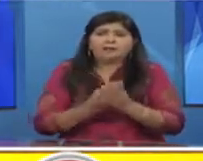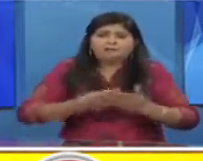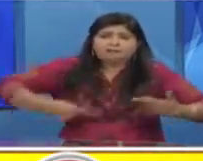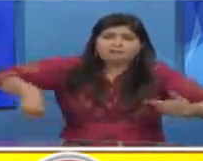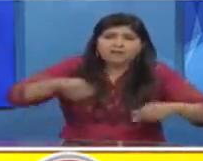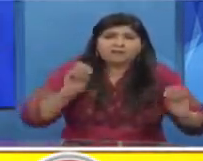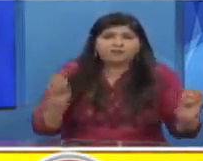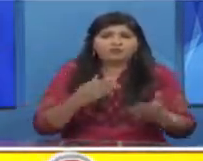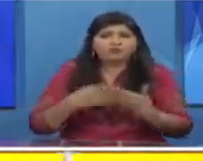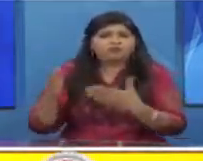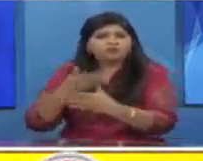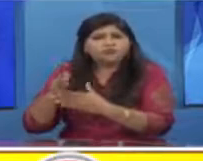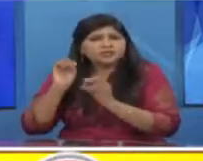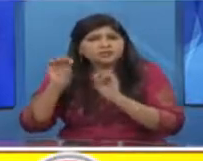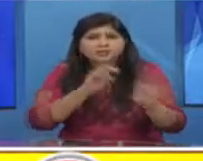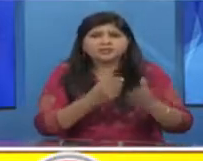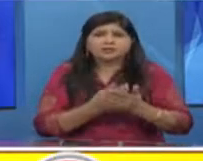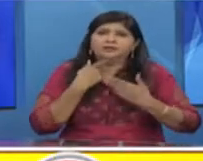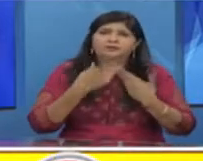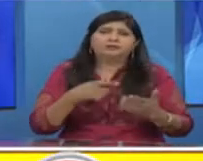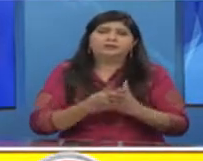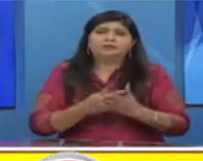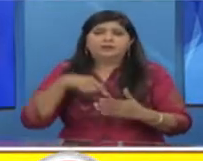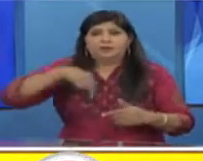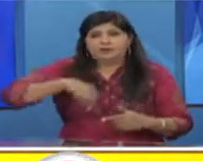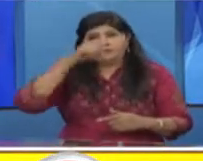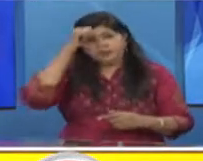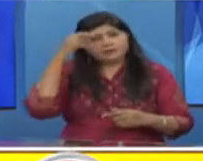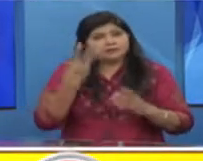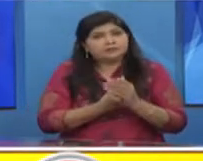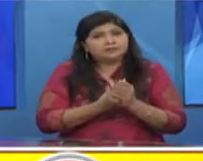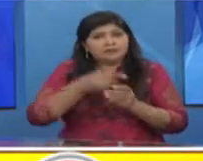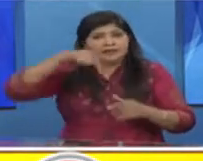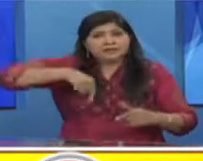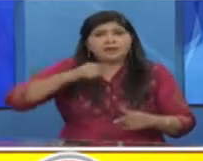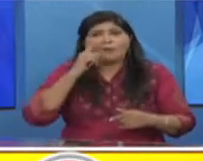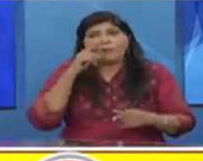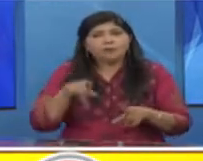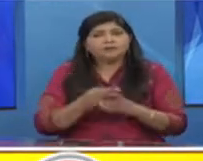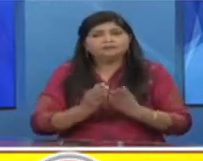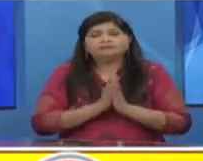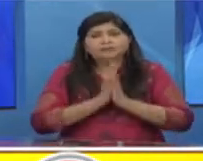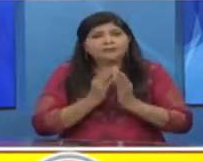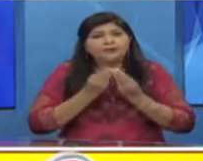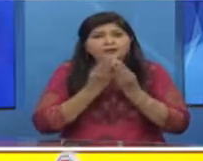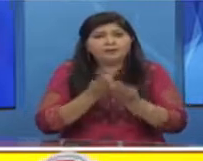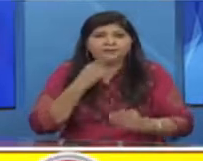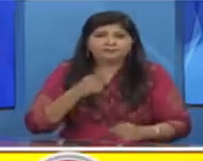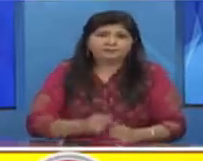आसपास से शेयर कीजिए। और मेरा भारत की इन सभी लक्ष्मियों को आदरपूर्वक नमन